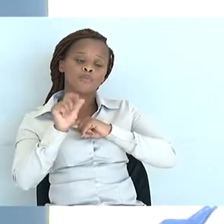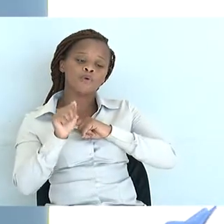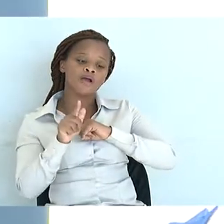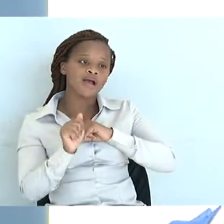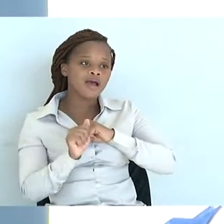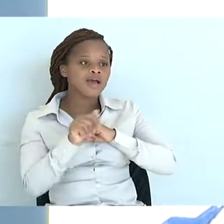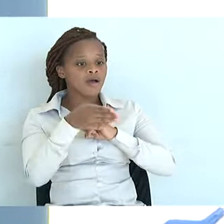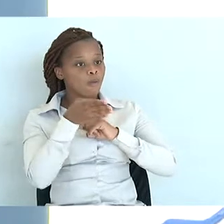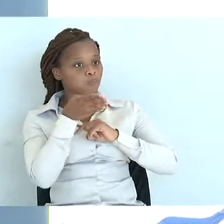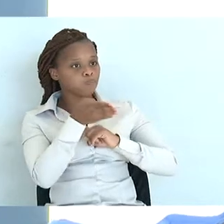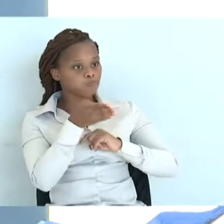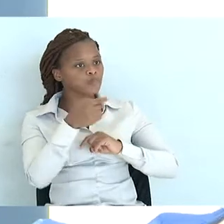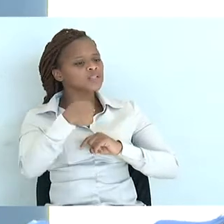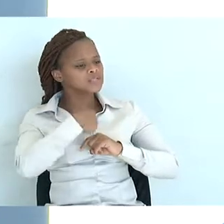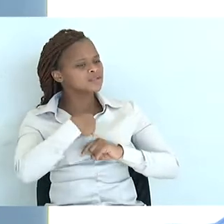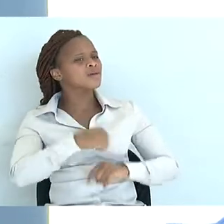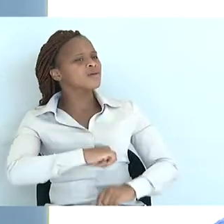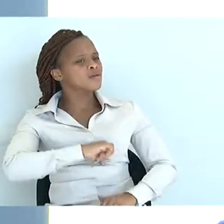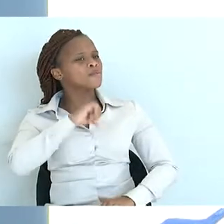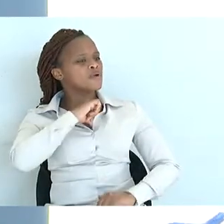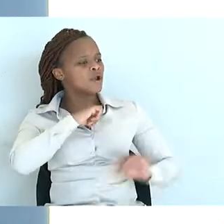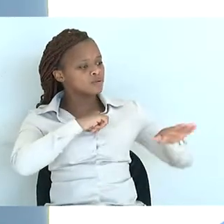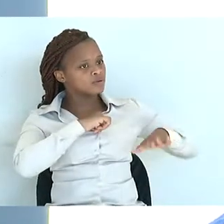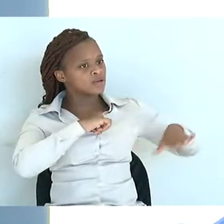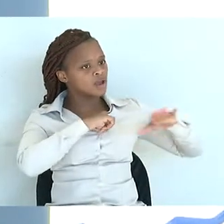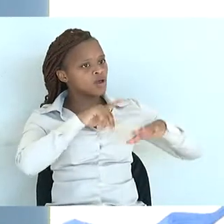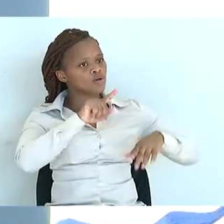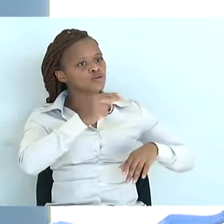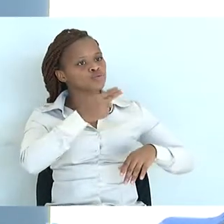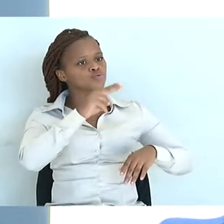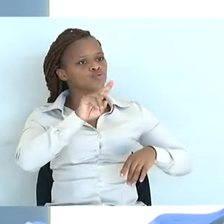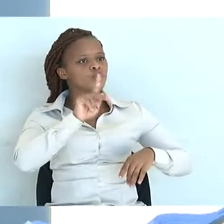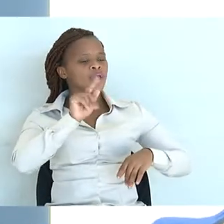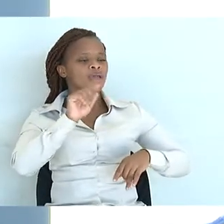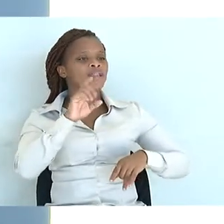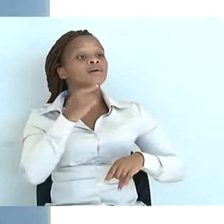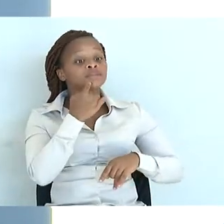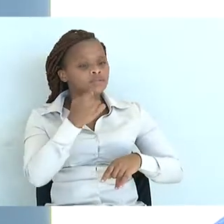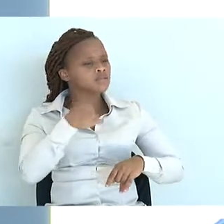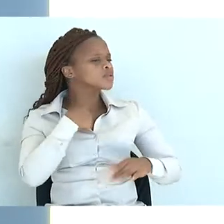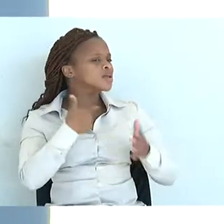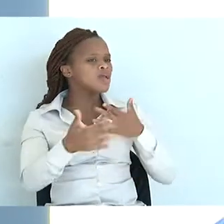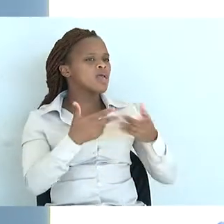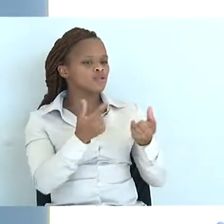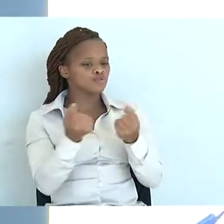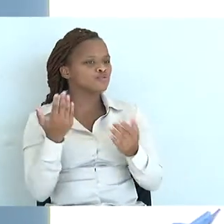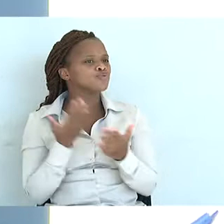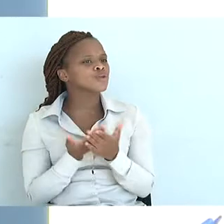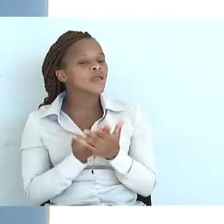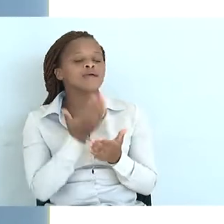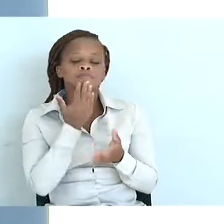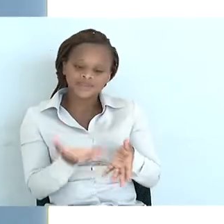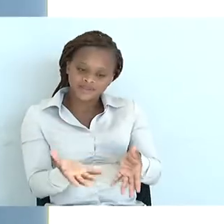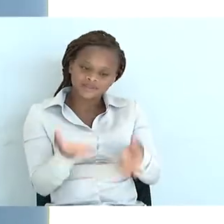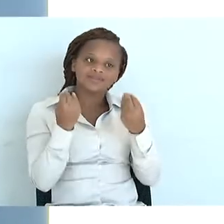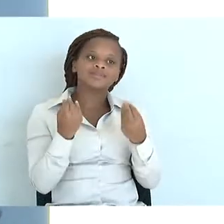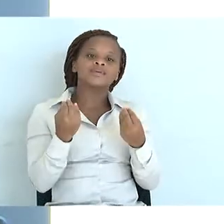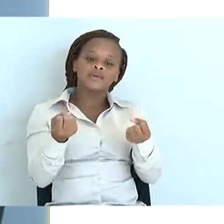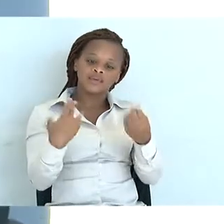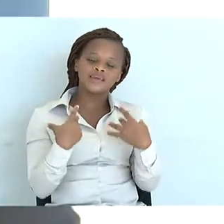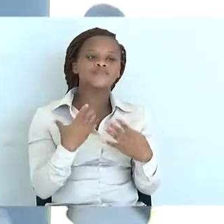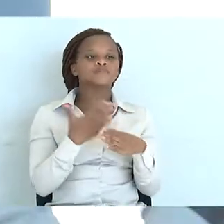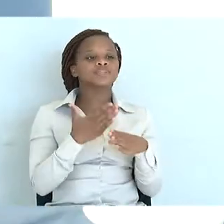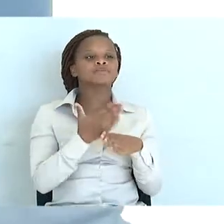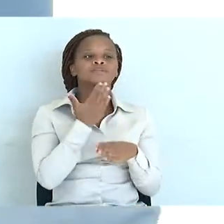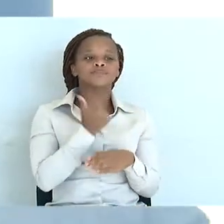angeke sihluleke ukwenza. Sicela nisinike umsebenzi nisilethele umsebenzi sisebenze kubonakala umsebenzi siyakwazi ukwenza.